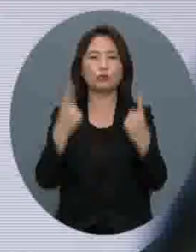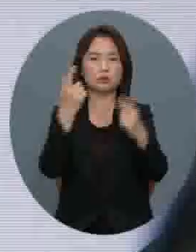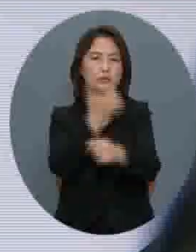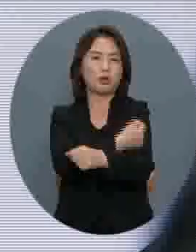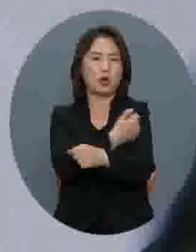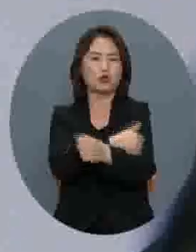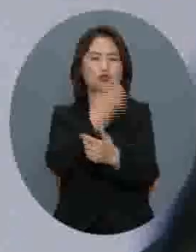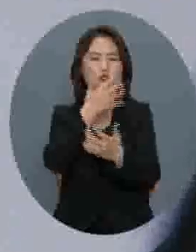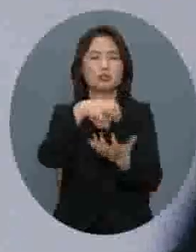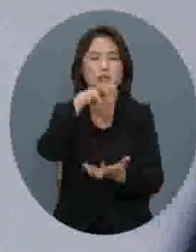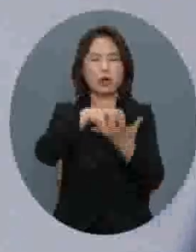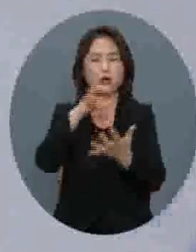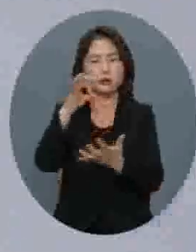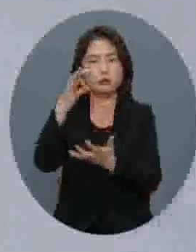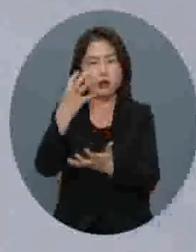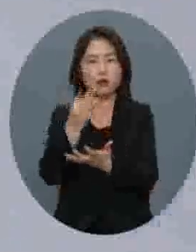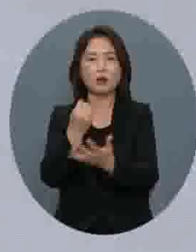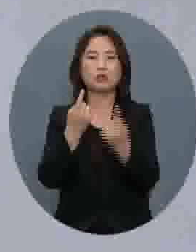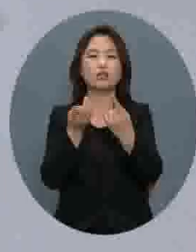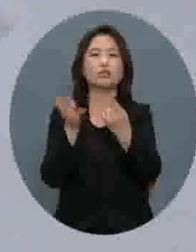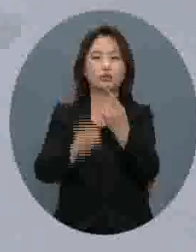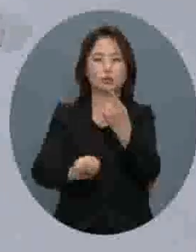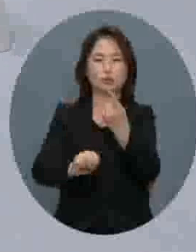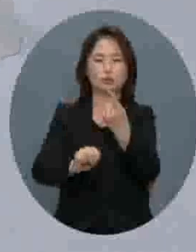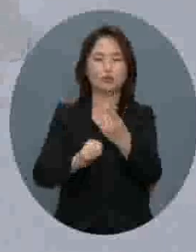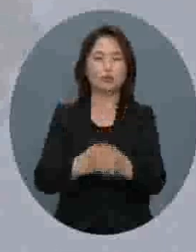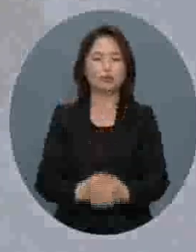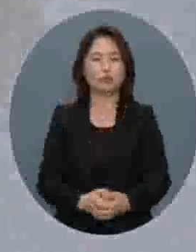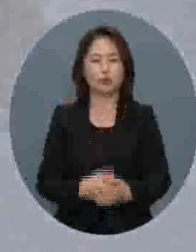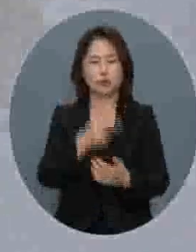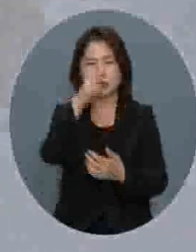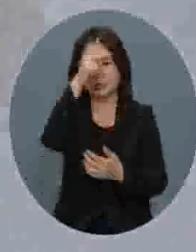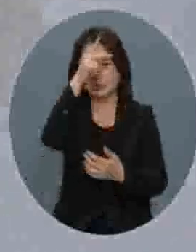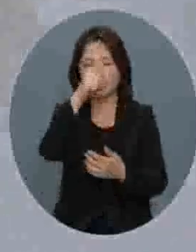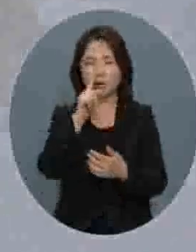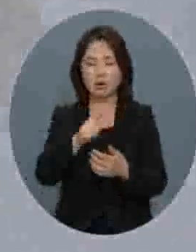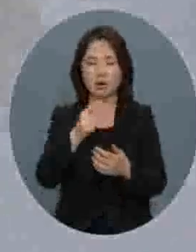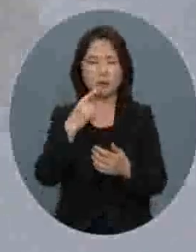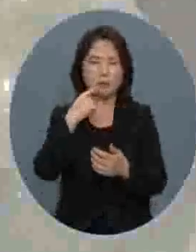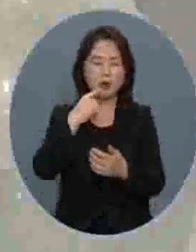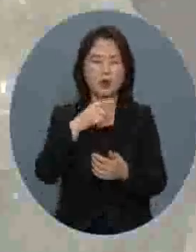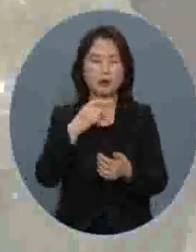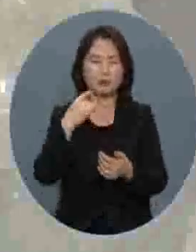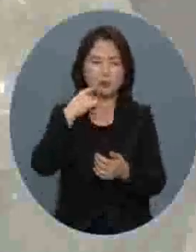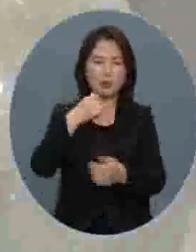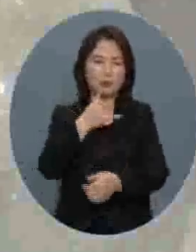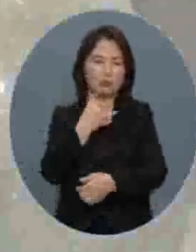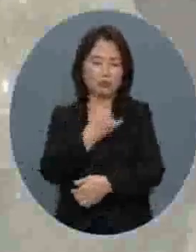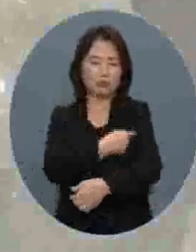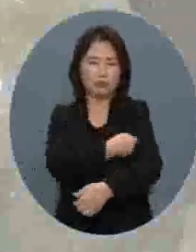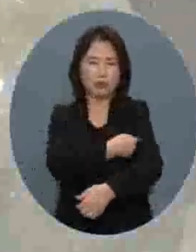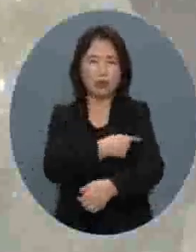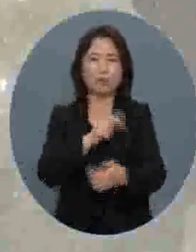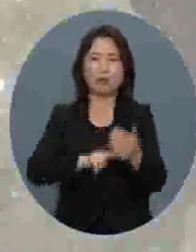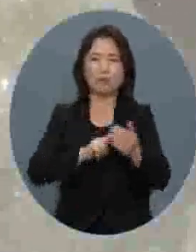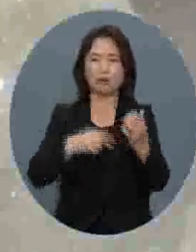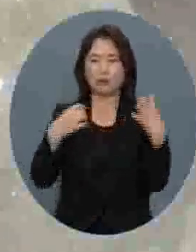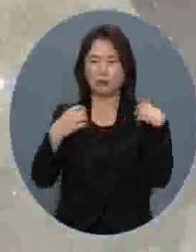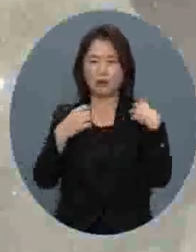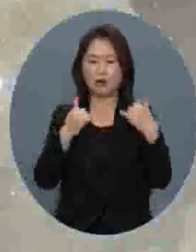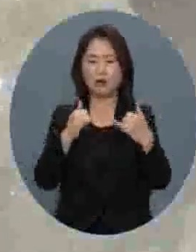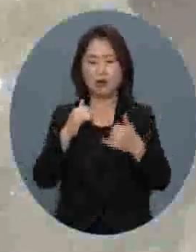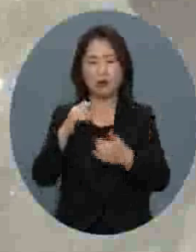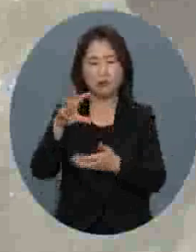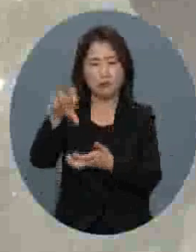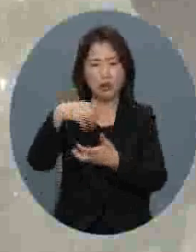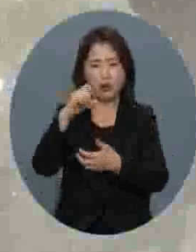양이었습니다. 금액으로는 1억 원어치에 달합니다. 경찰은 이들이 마약 판매책일 가능성이 높다고 보고 어떤